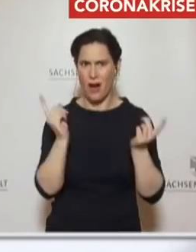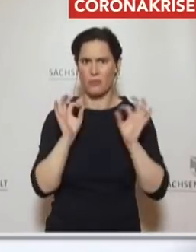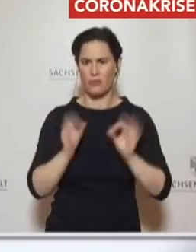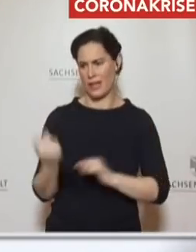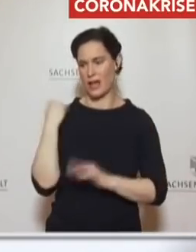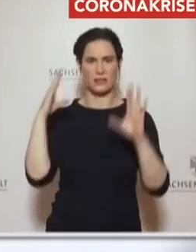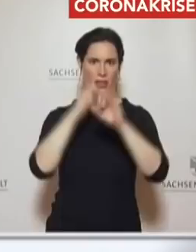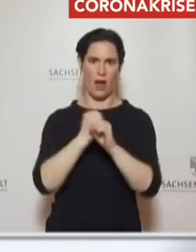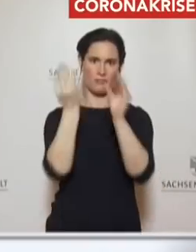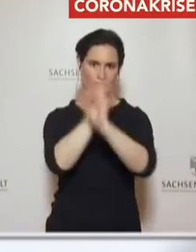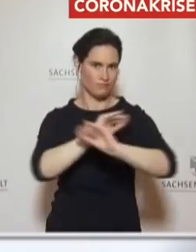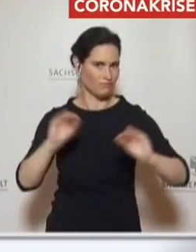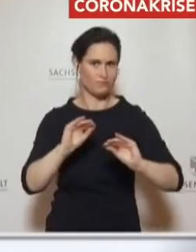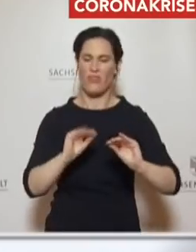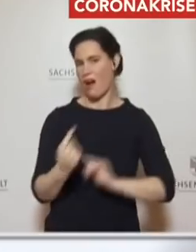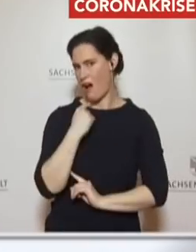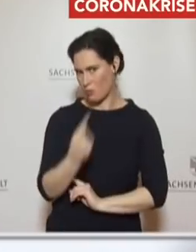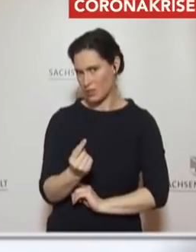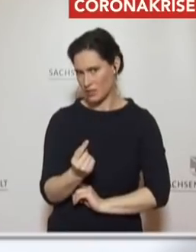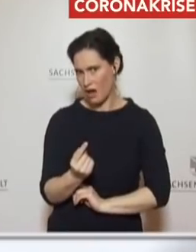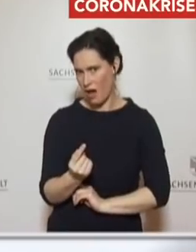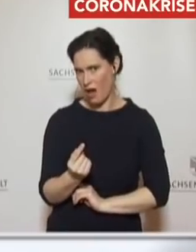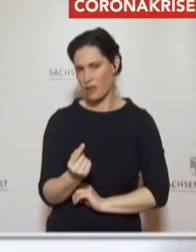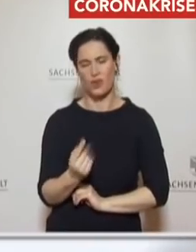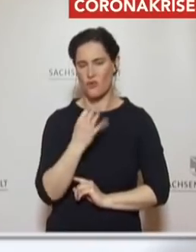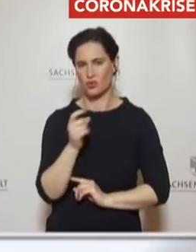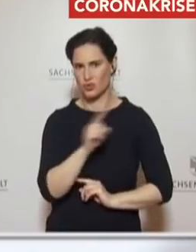eine gestrige Landespressekonferenz nach der